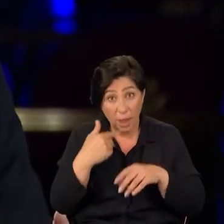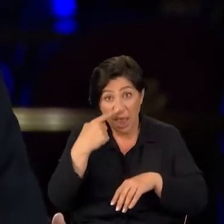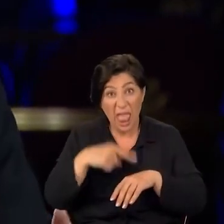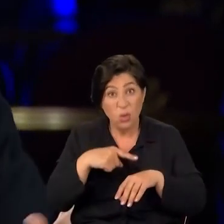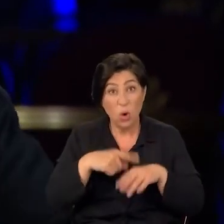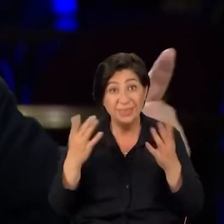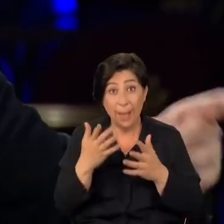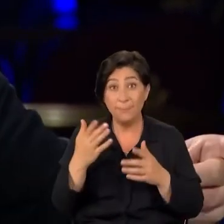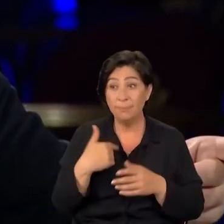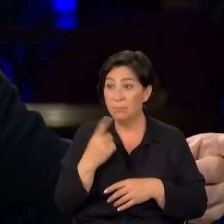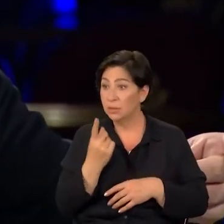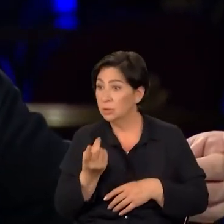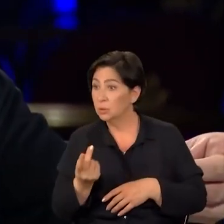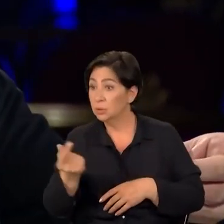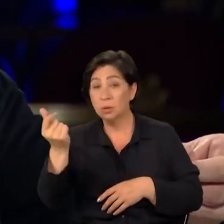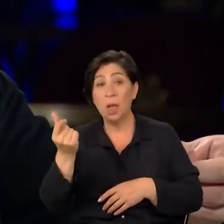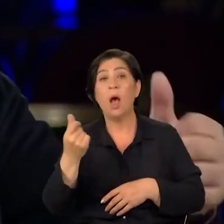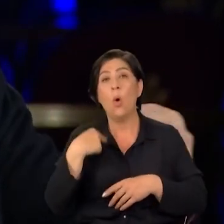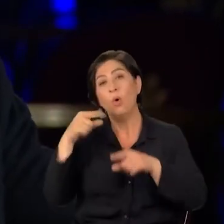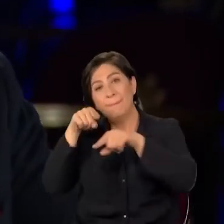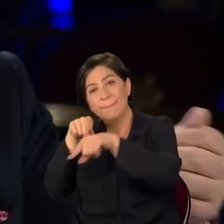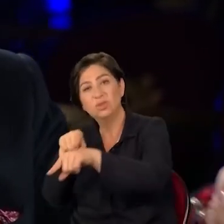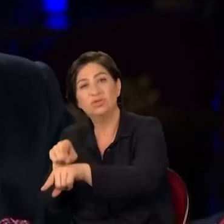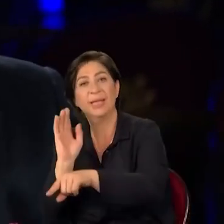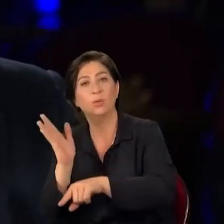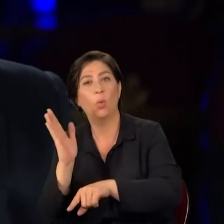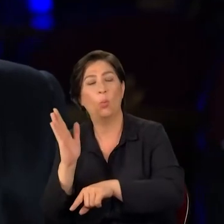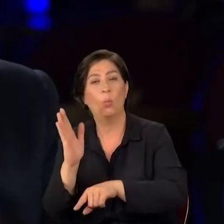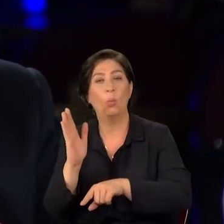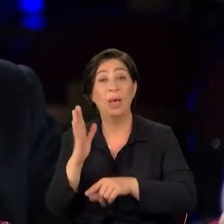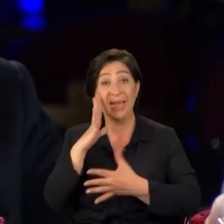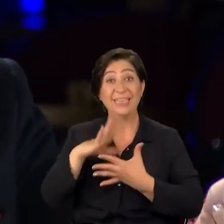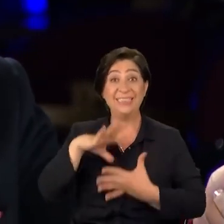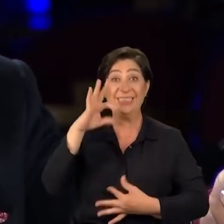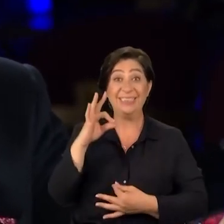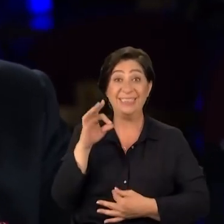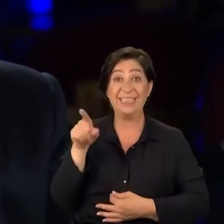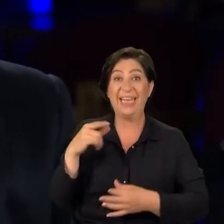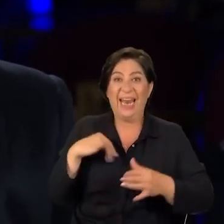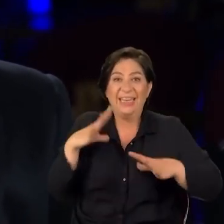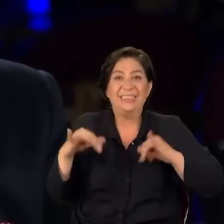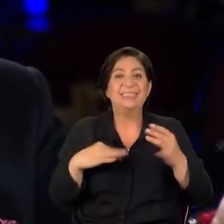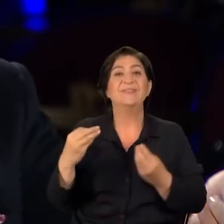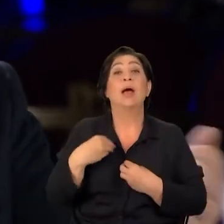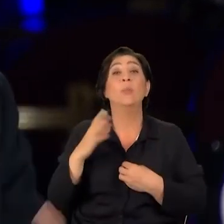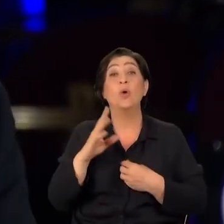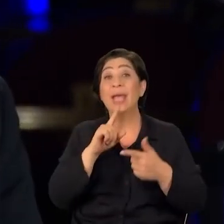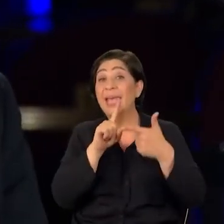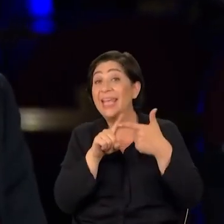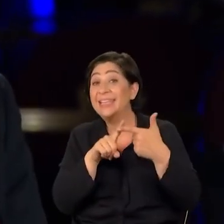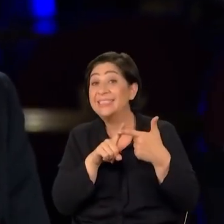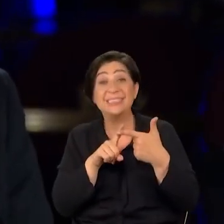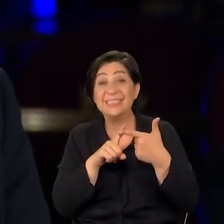ediyorsa beni bir taraftan uçup kaçabileceğine o zaman onun peşine düşüyorum. İnsansılığı beni rahatsız